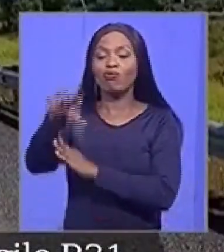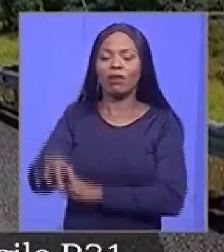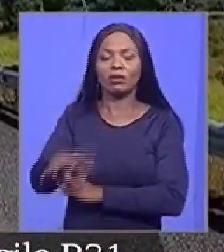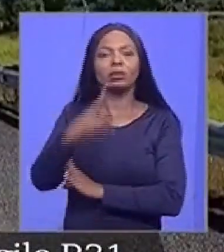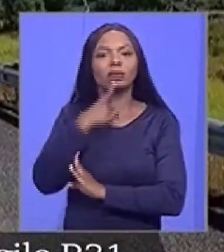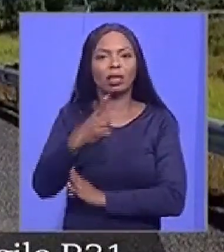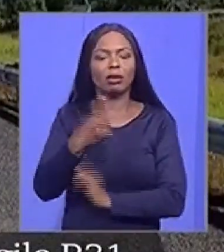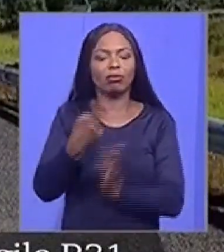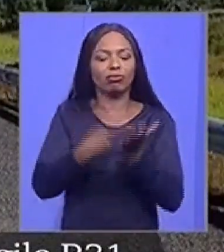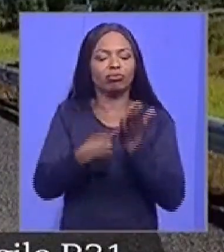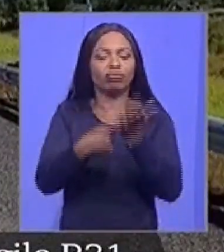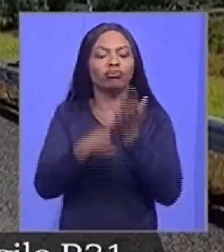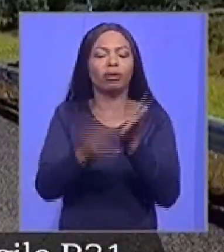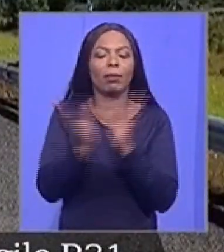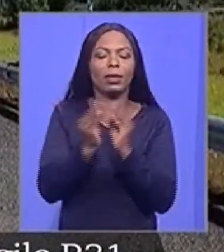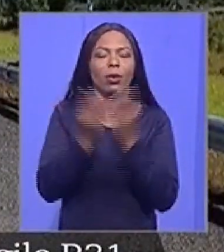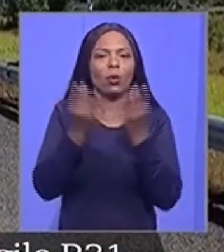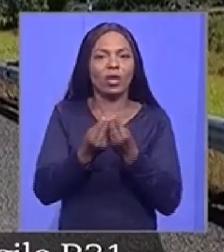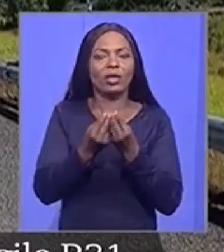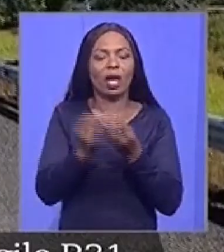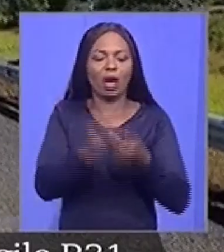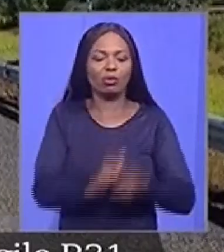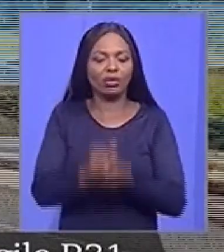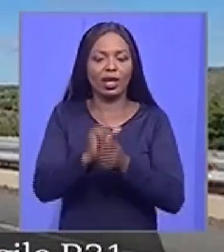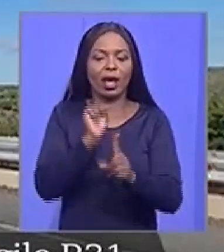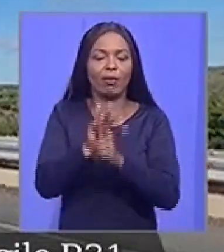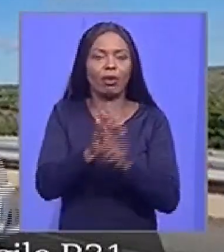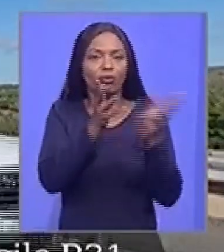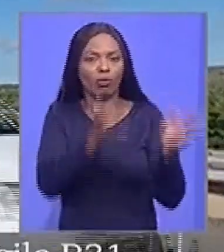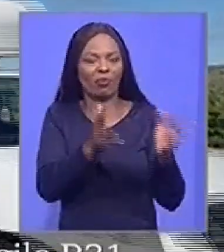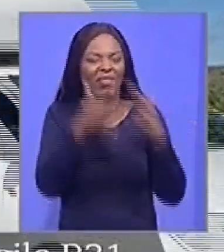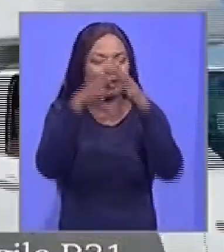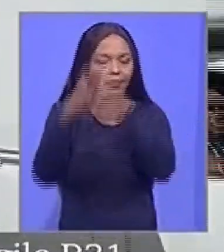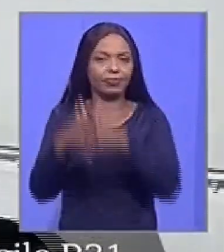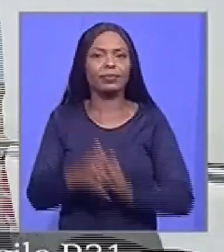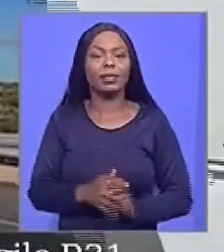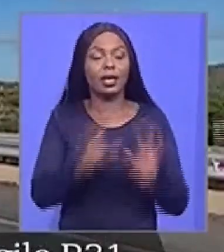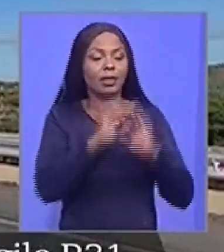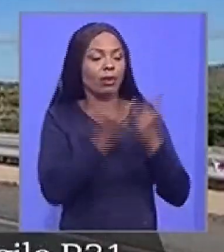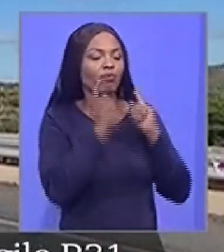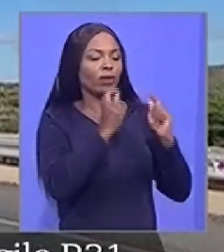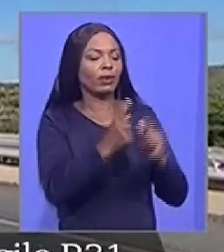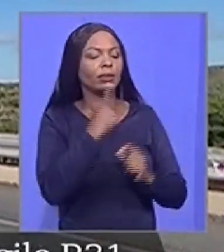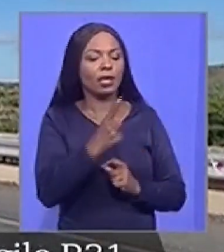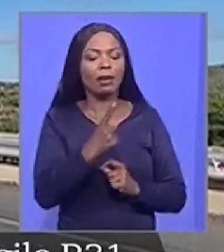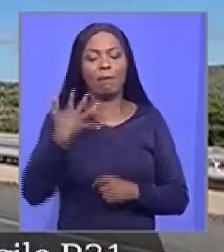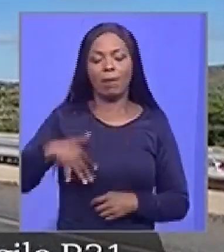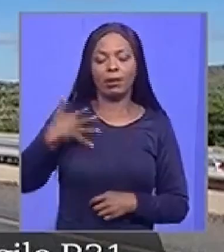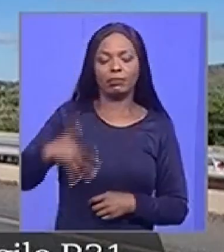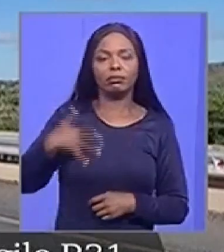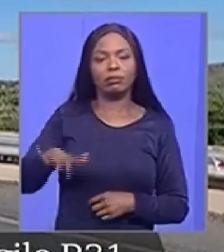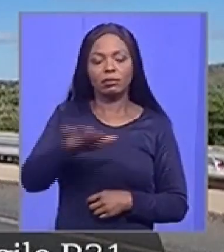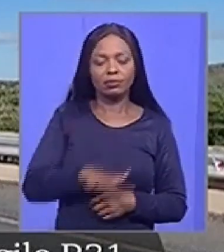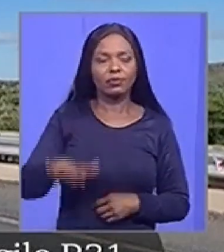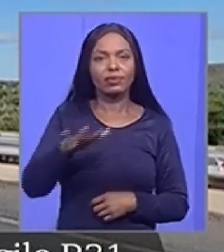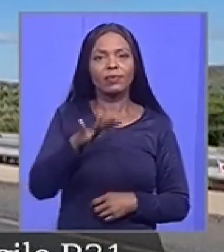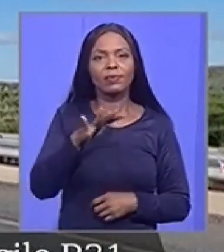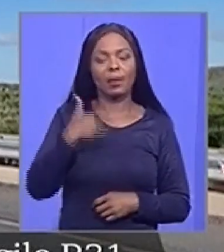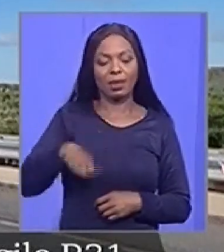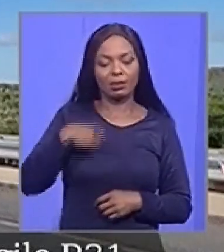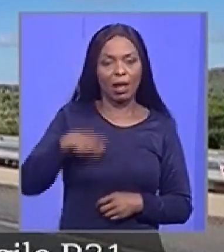tshwara ditherisano le mekgatlo e angweng ke pherekano ena. Lefapha le kgothaleditse bommasepala ba lehae ho tiisa letsoho ho